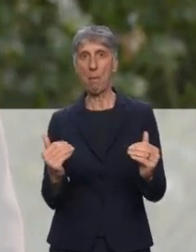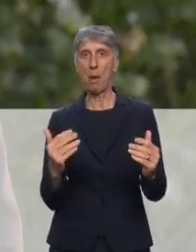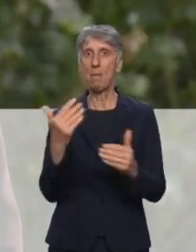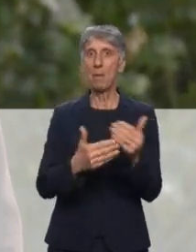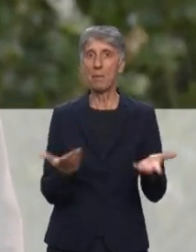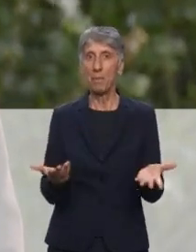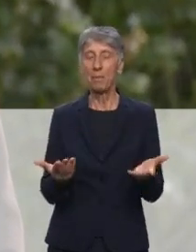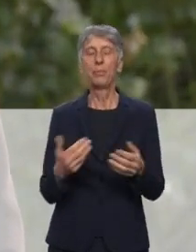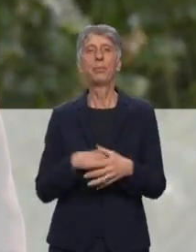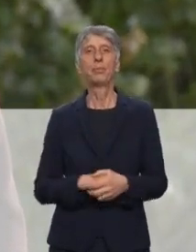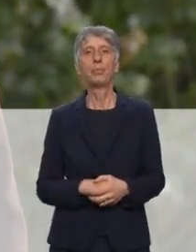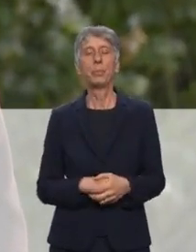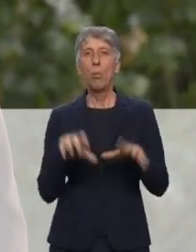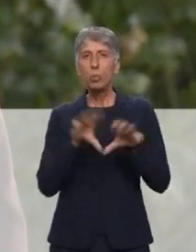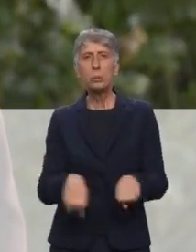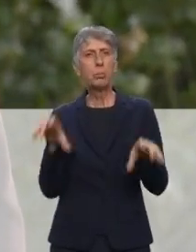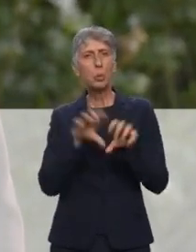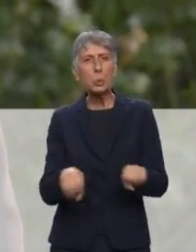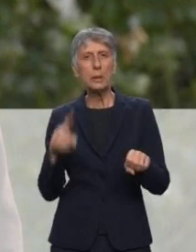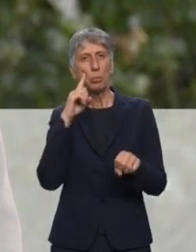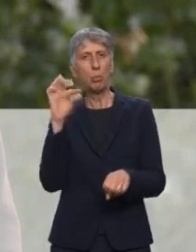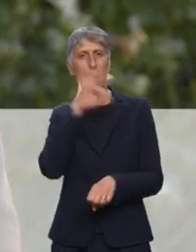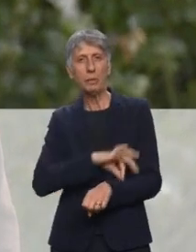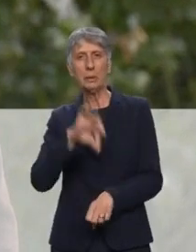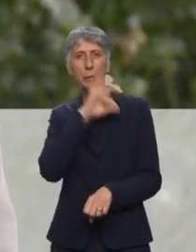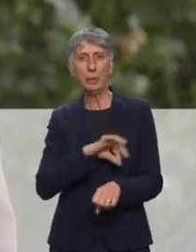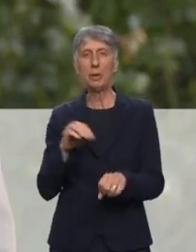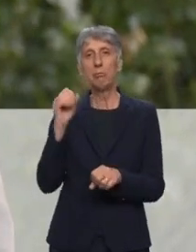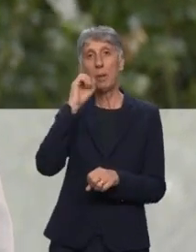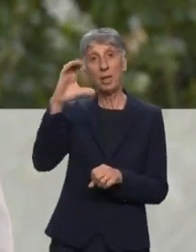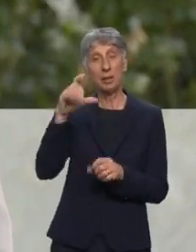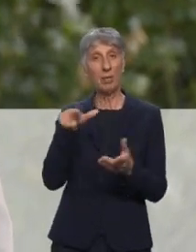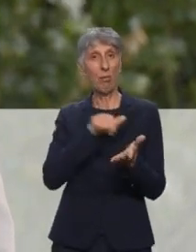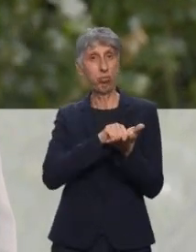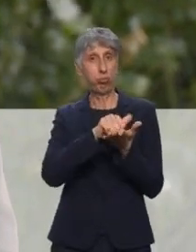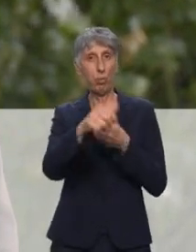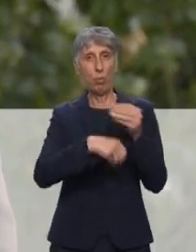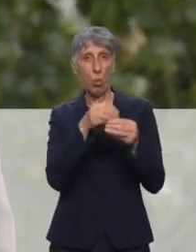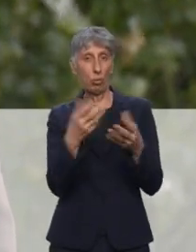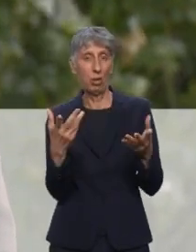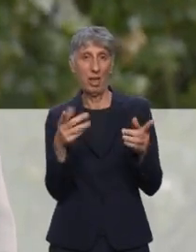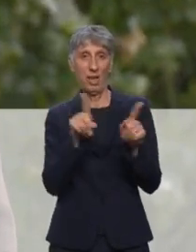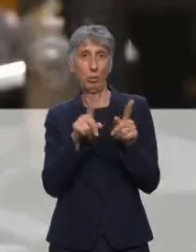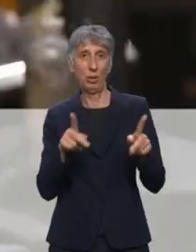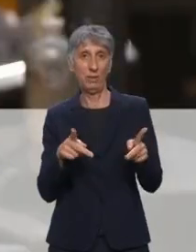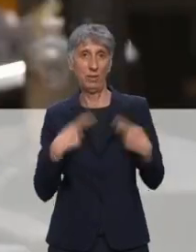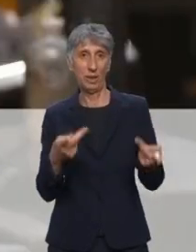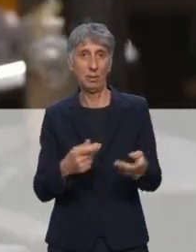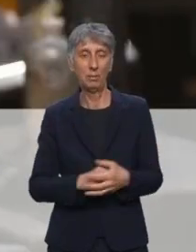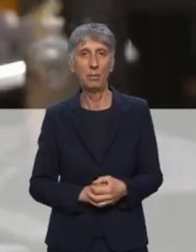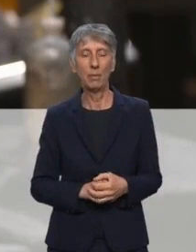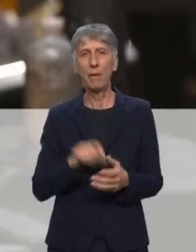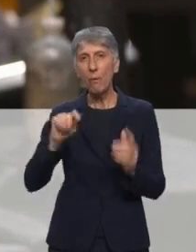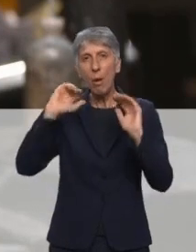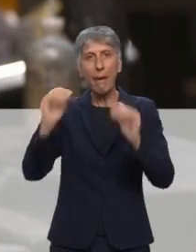enfer. En produisant toujours plus pour faire toujours plus de profits, le capitalisme détruit notre monde et nos vies. Désarmons